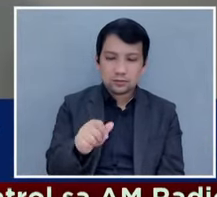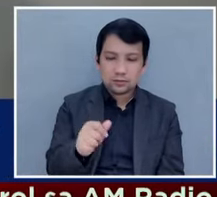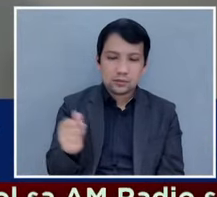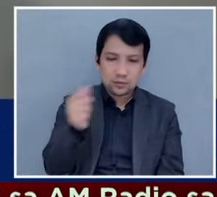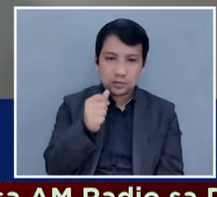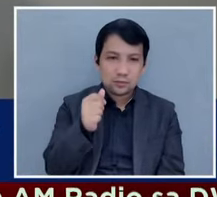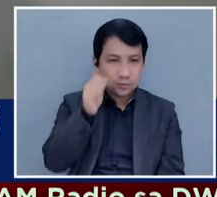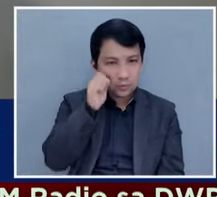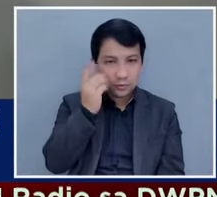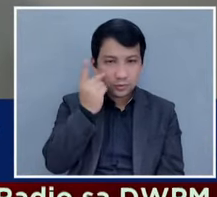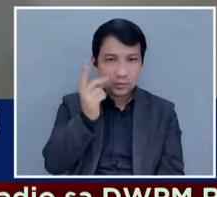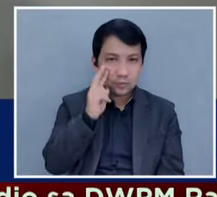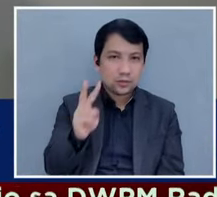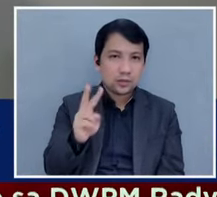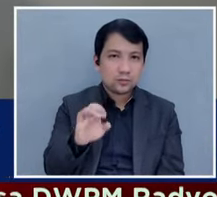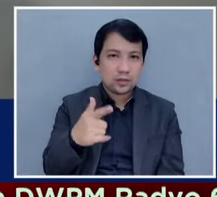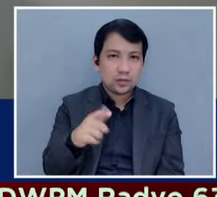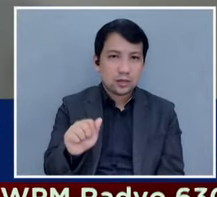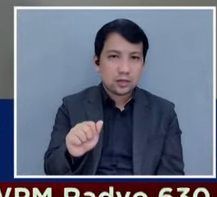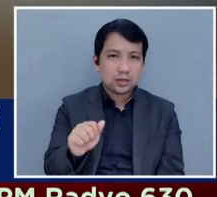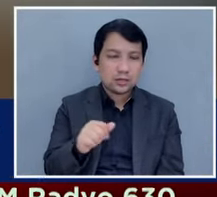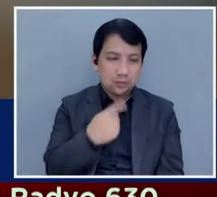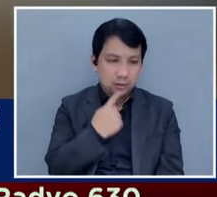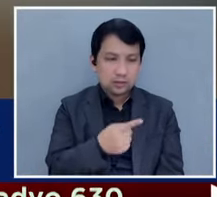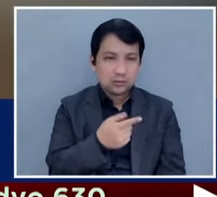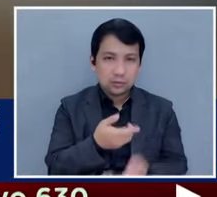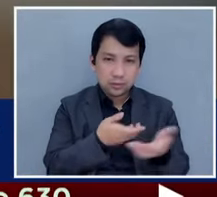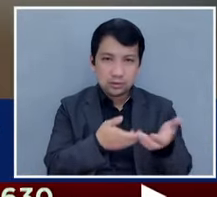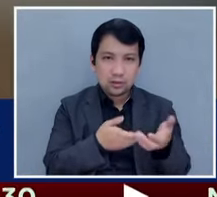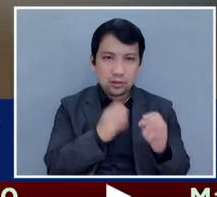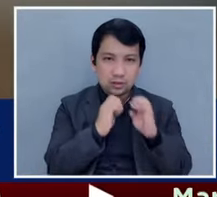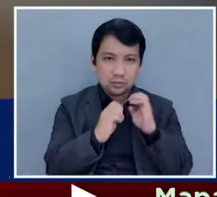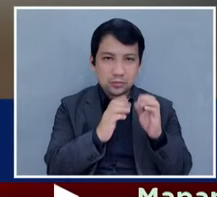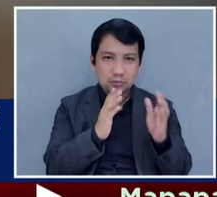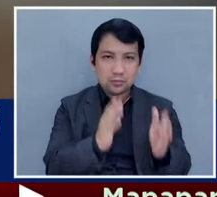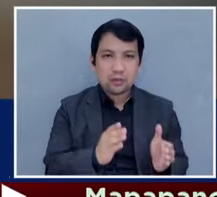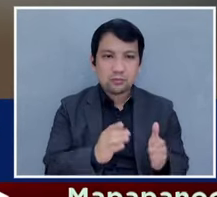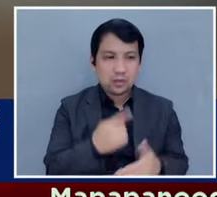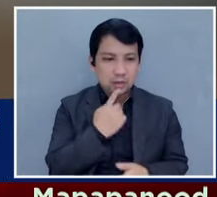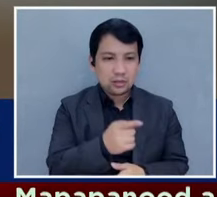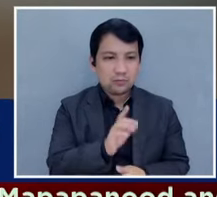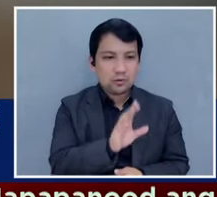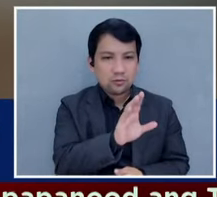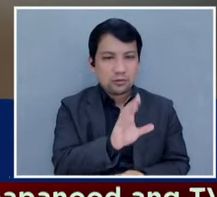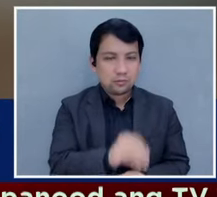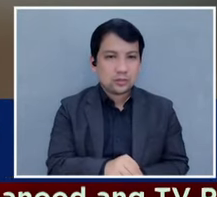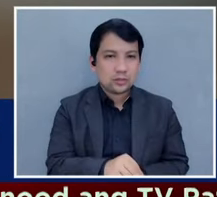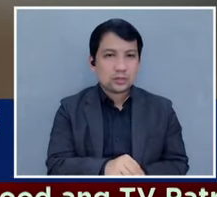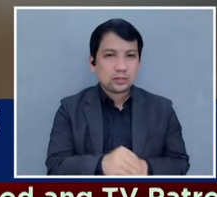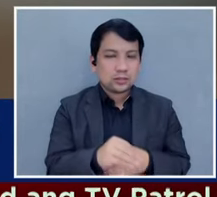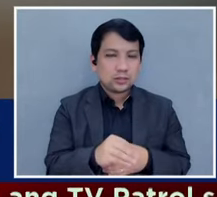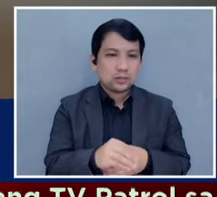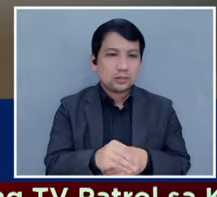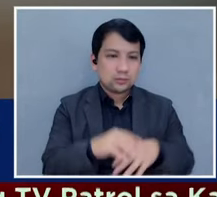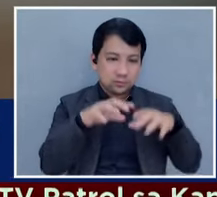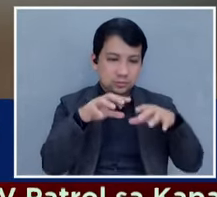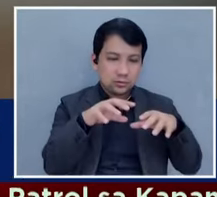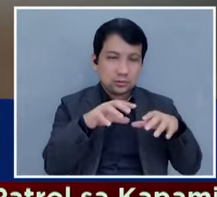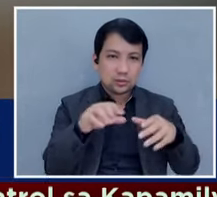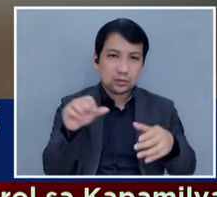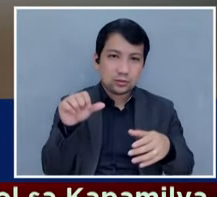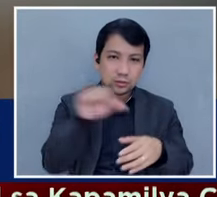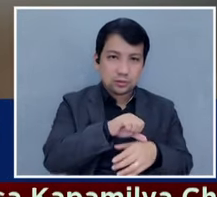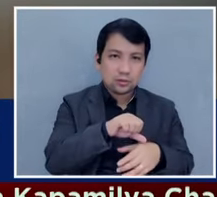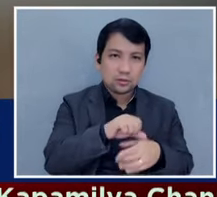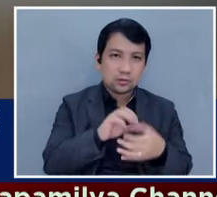De Vega, nakausap na niya ang embahador at sinabi nitong kinubkob ang barko dahil sa koneksyon